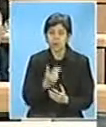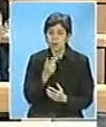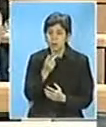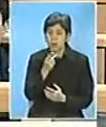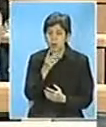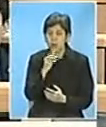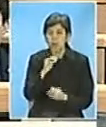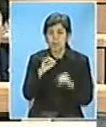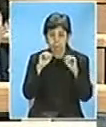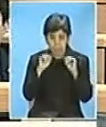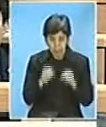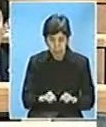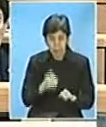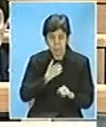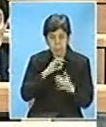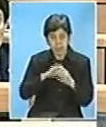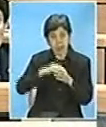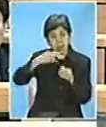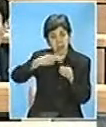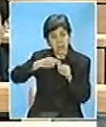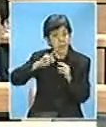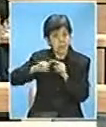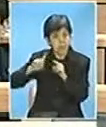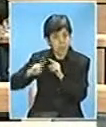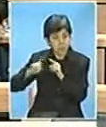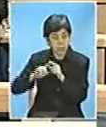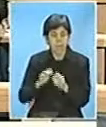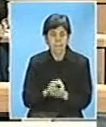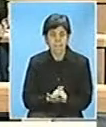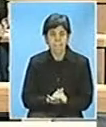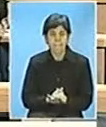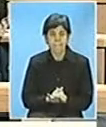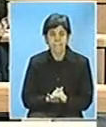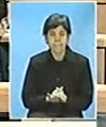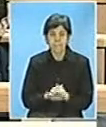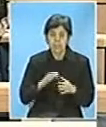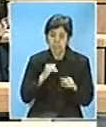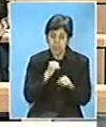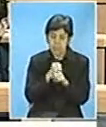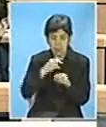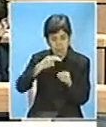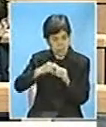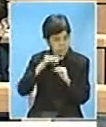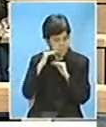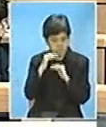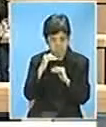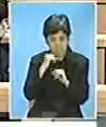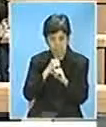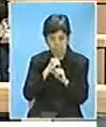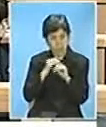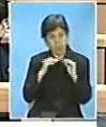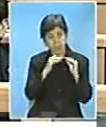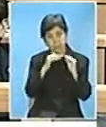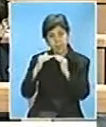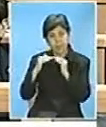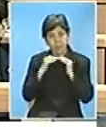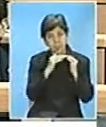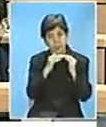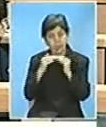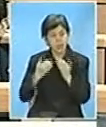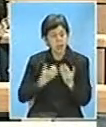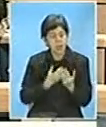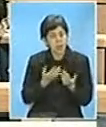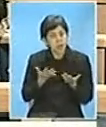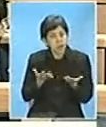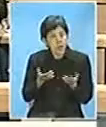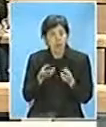นะครับมีนโยบายเรื่องพลังงานในการกำกับราคาพลังงานให้เหมาะสมและเป็นธรรมไอ้ข้อเป็นธรรมเป็นธรรมอย่าง